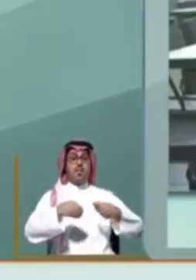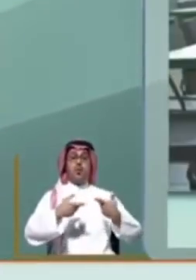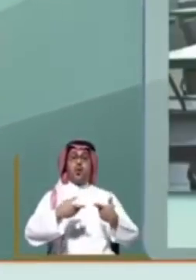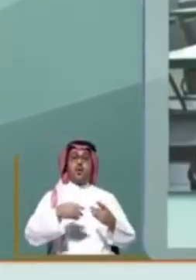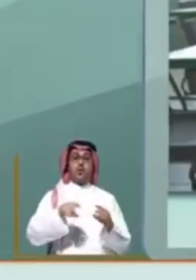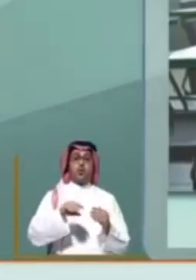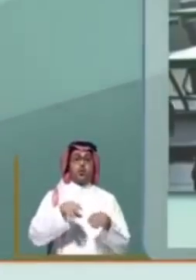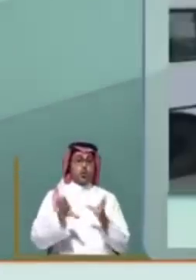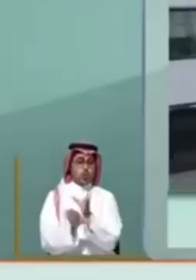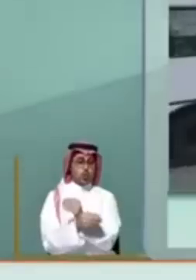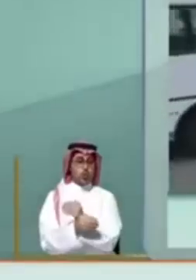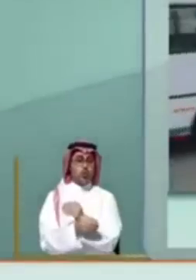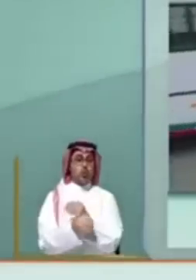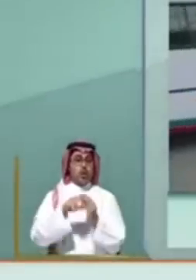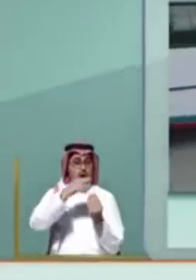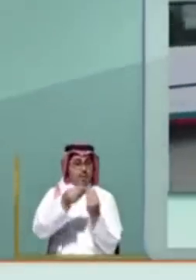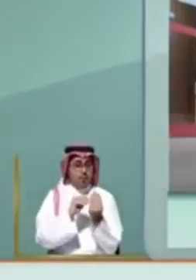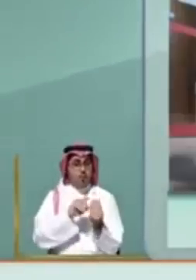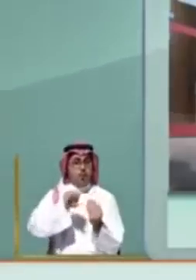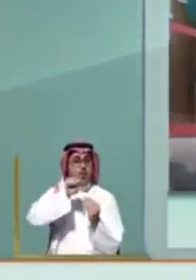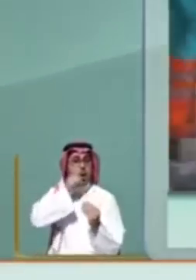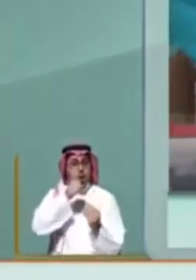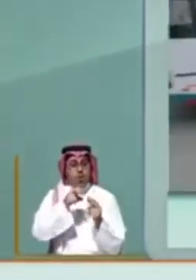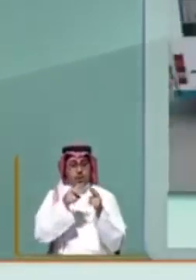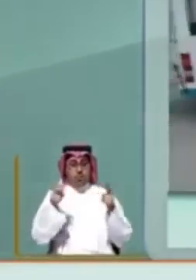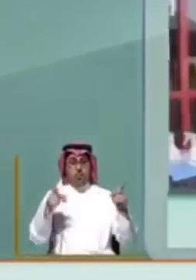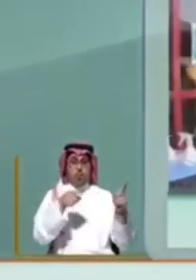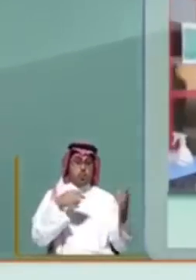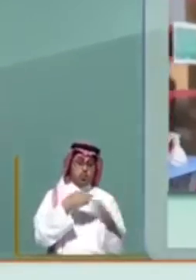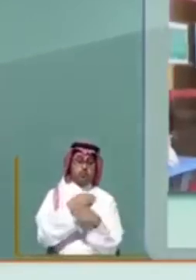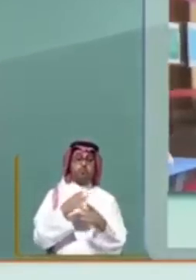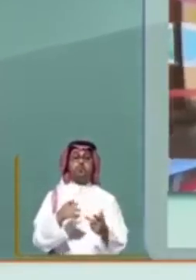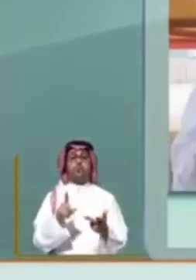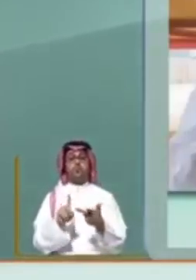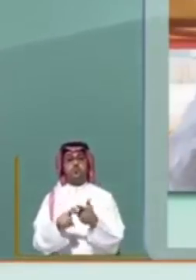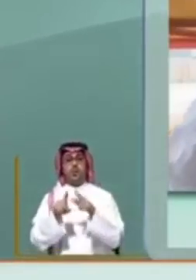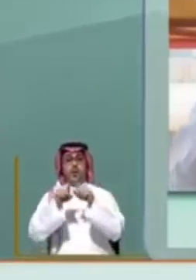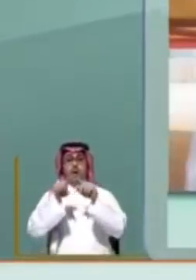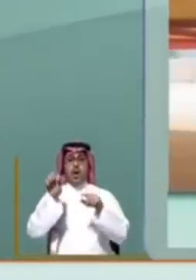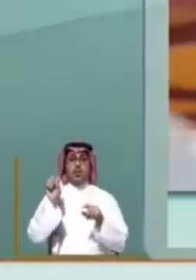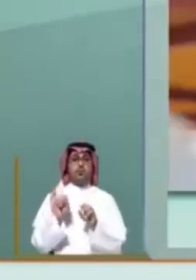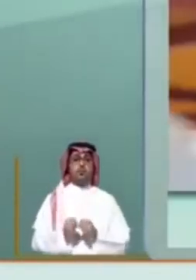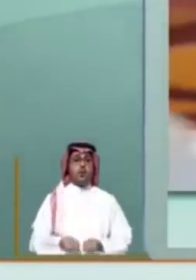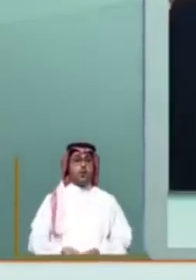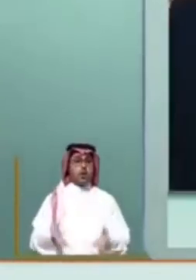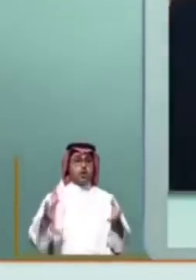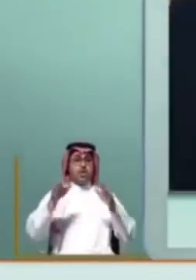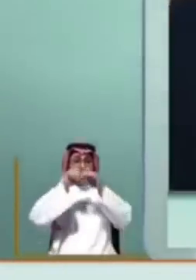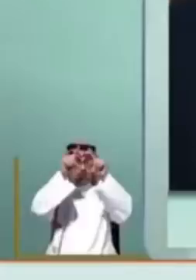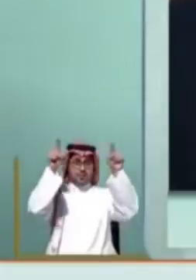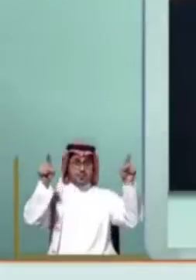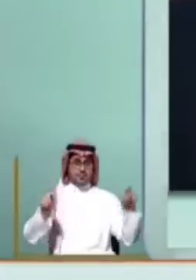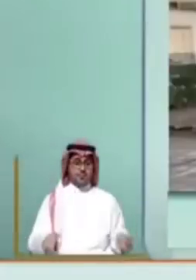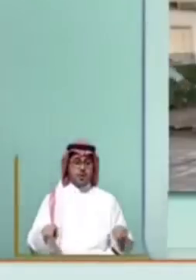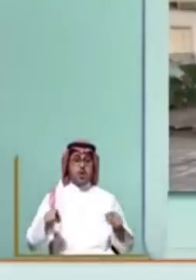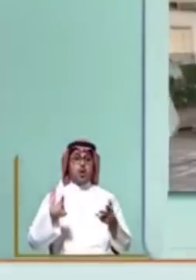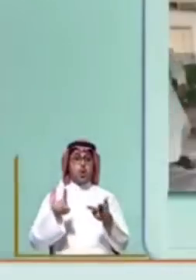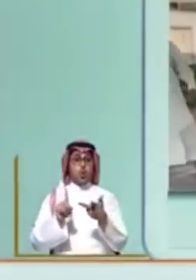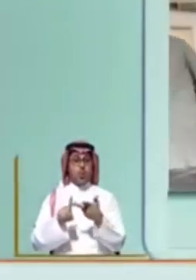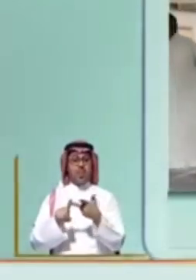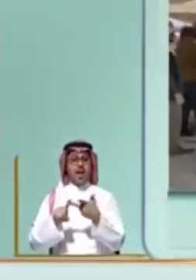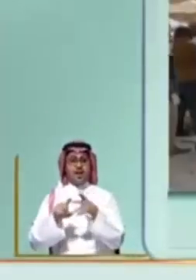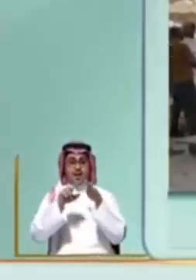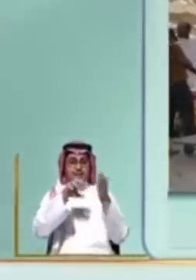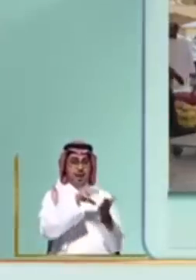وقياس درجة الحرارة. كذلك قامت اليوم أيضا بتدشين البوابة، بوابة التعقيم للمركبات، وذلك